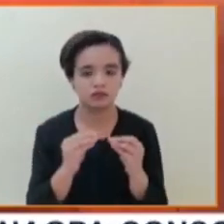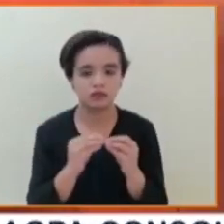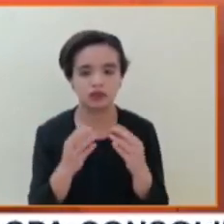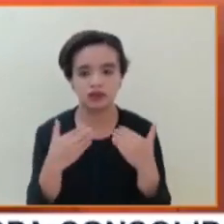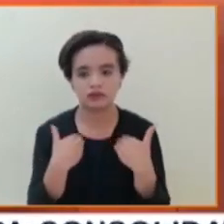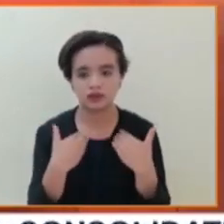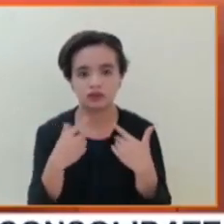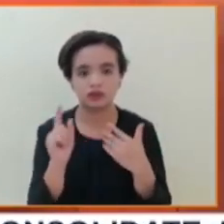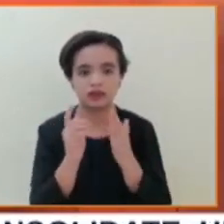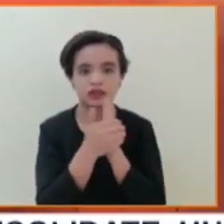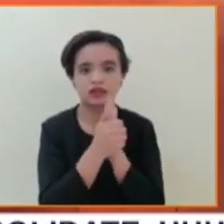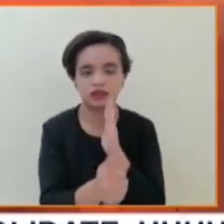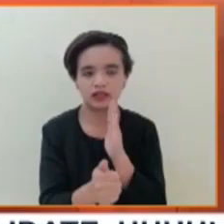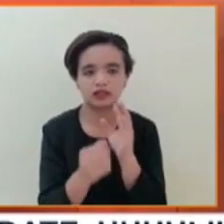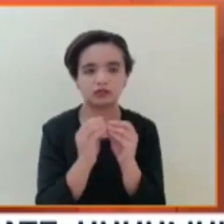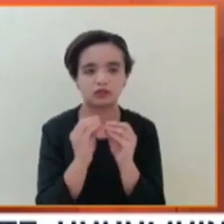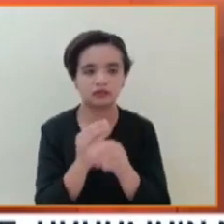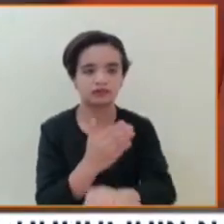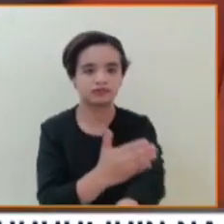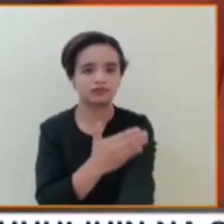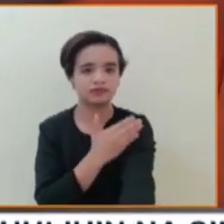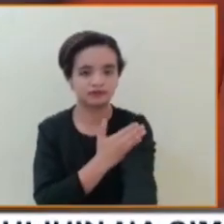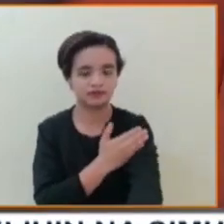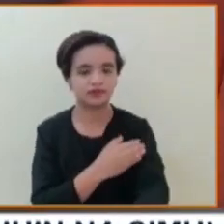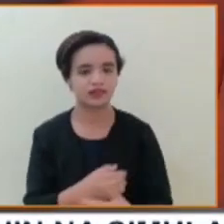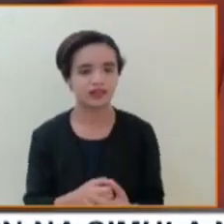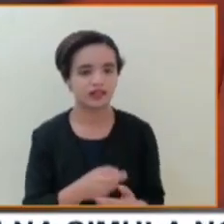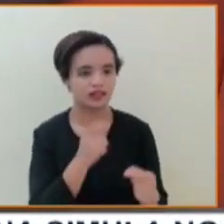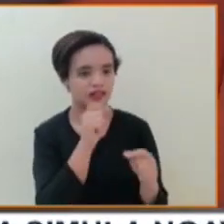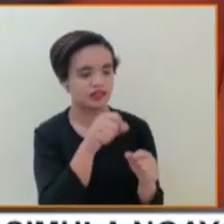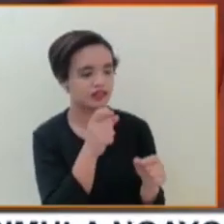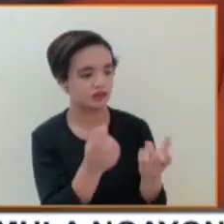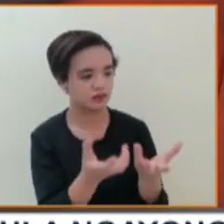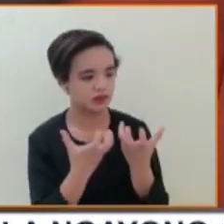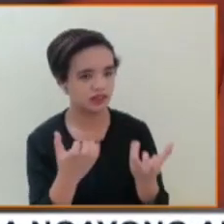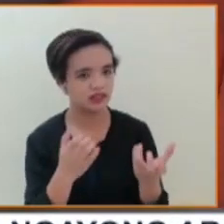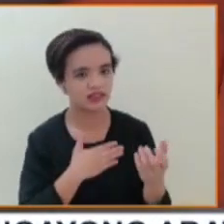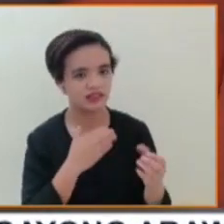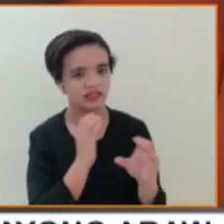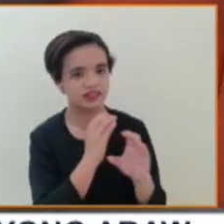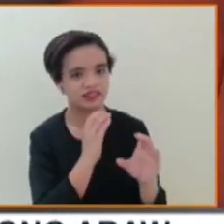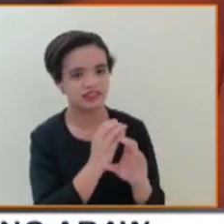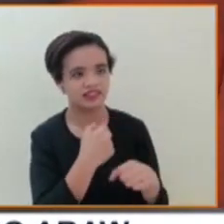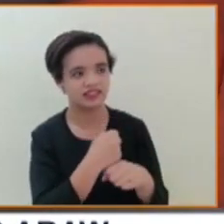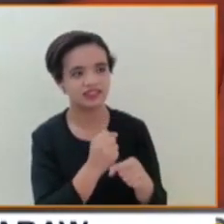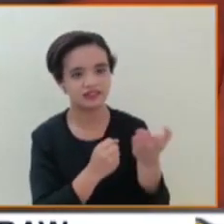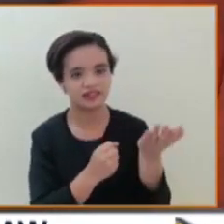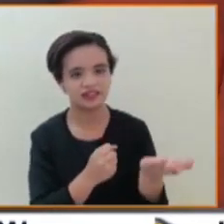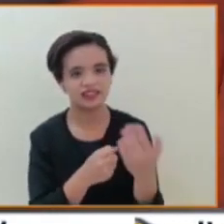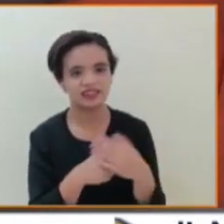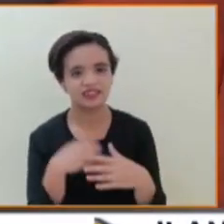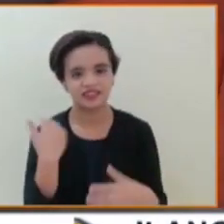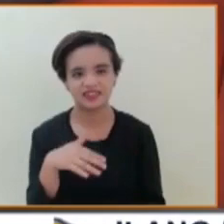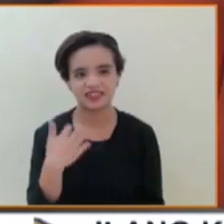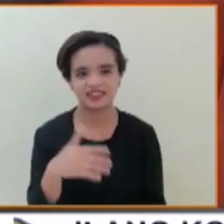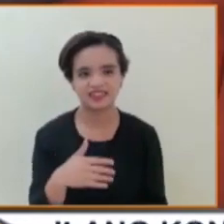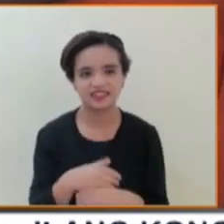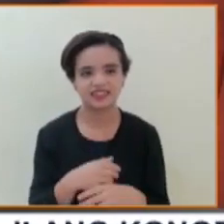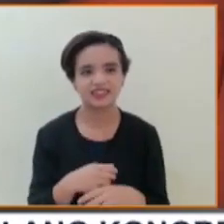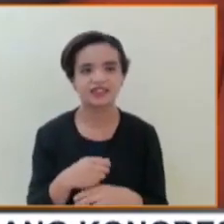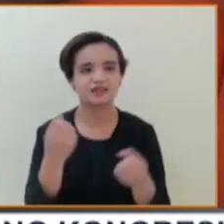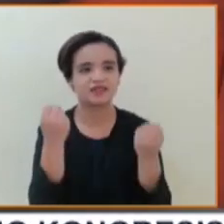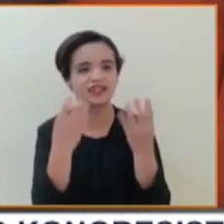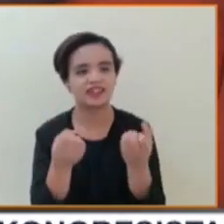hone further our craft. Naisip ko kasi parang gusto ko magpagawa ng mga kotse ko kay Anjun para. Ano ba? Isang kasena yan.